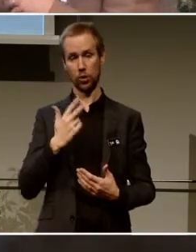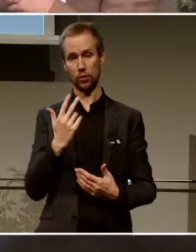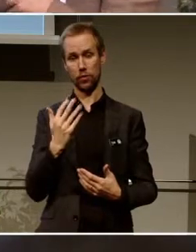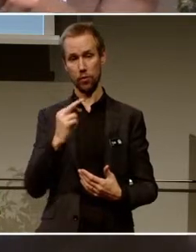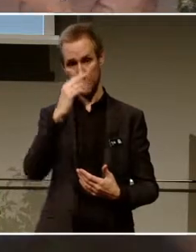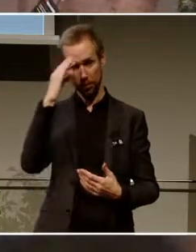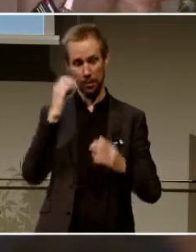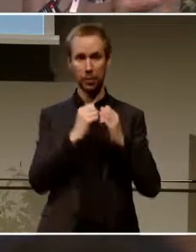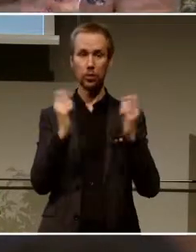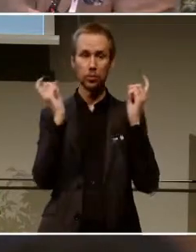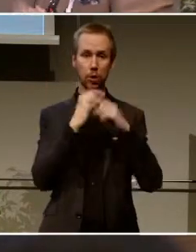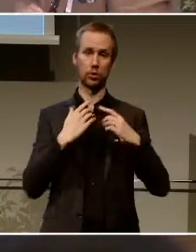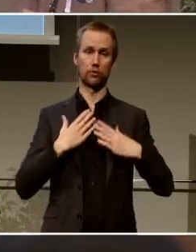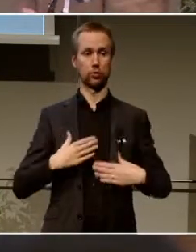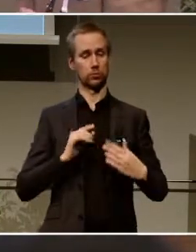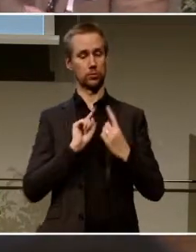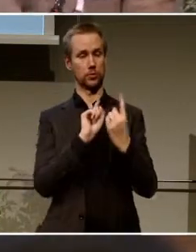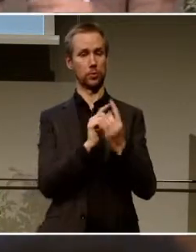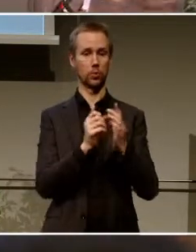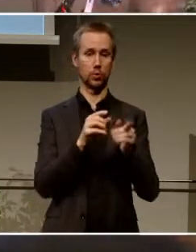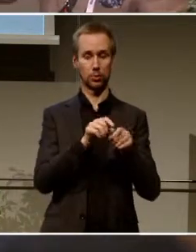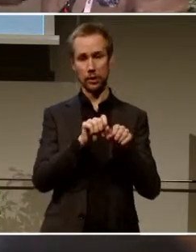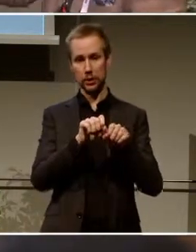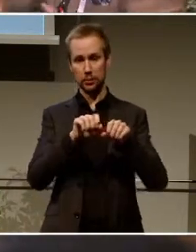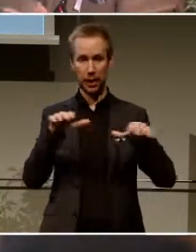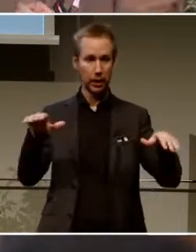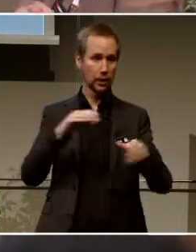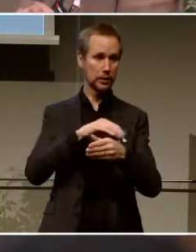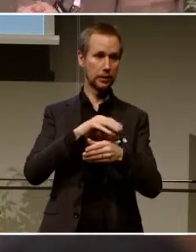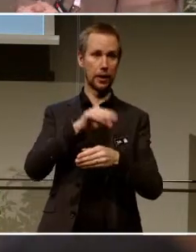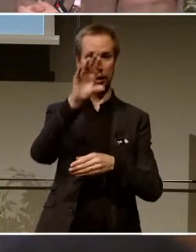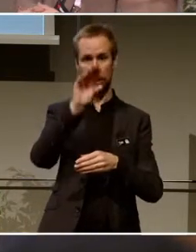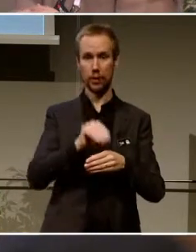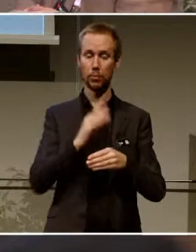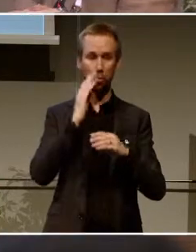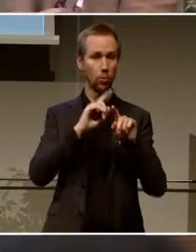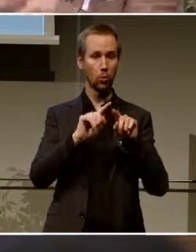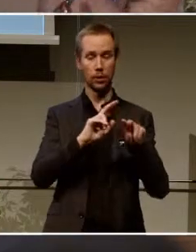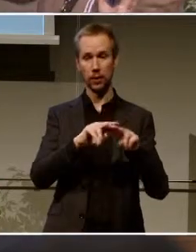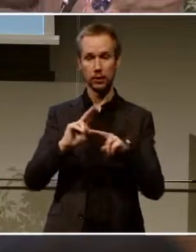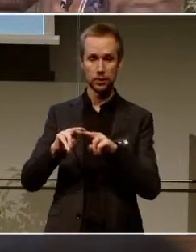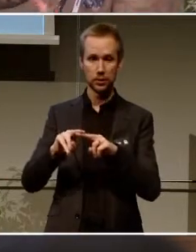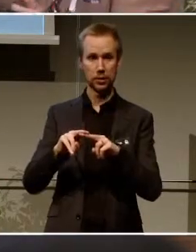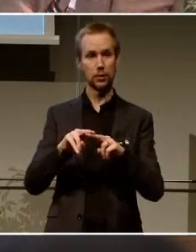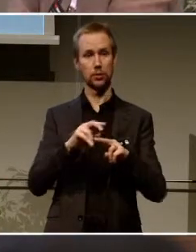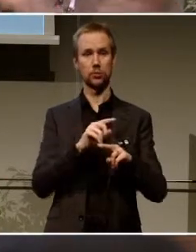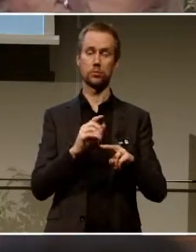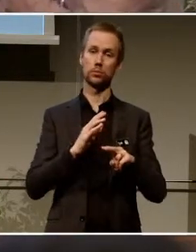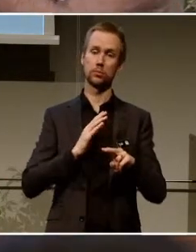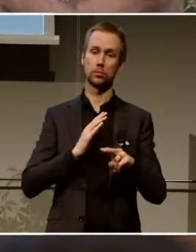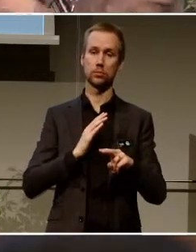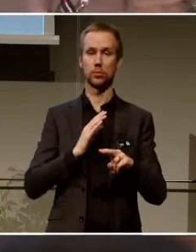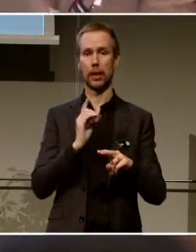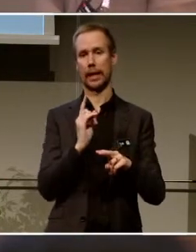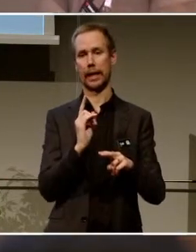Därför de är liksom utspridda i olika delar av Sverige. Och de håller på med liksom live-rollspel. Men